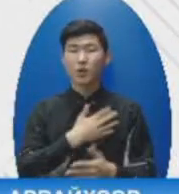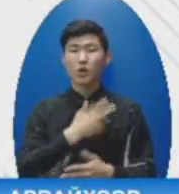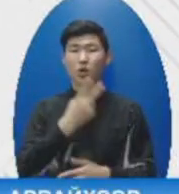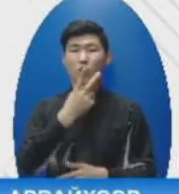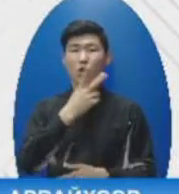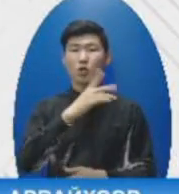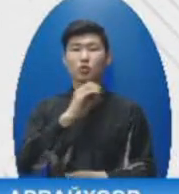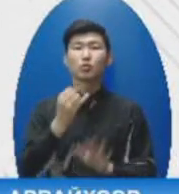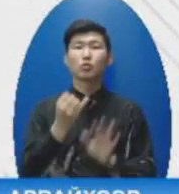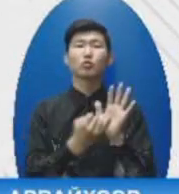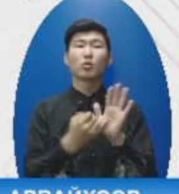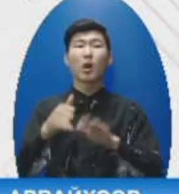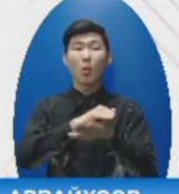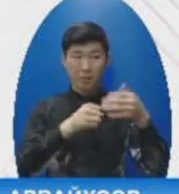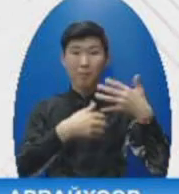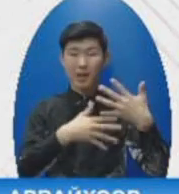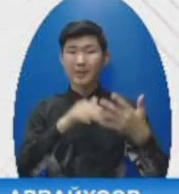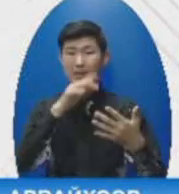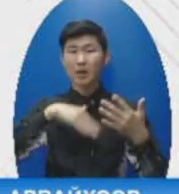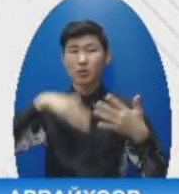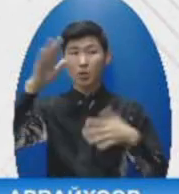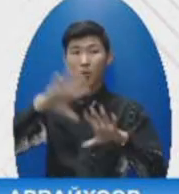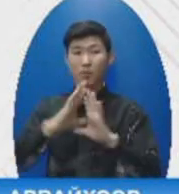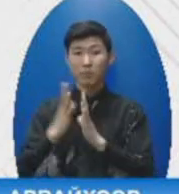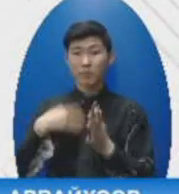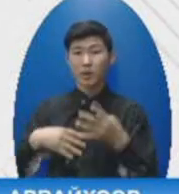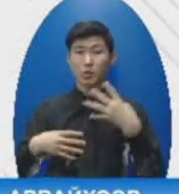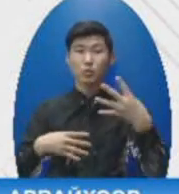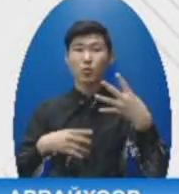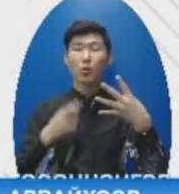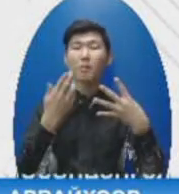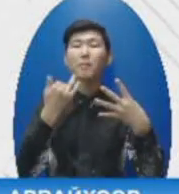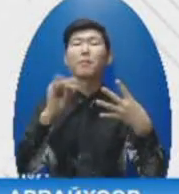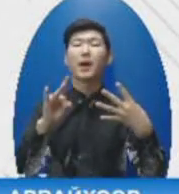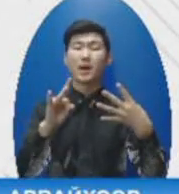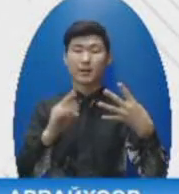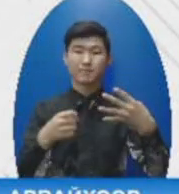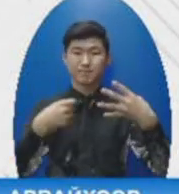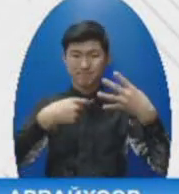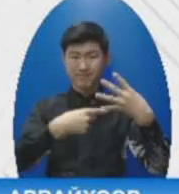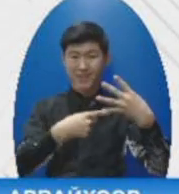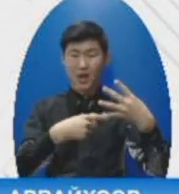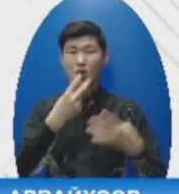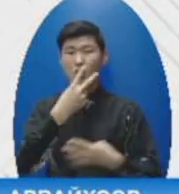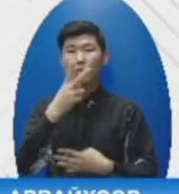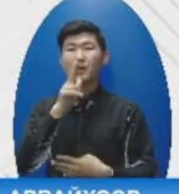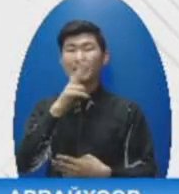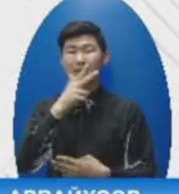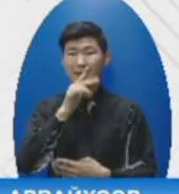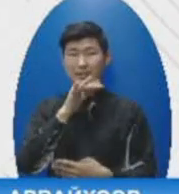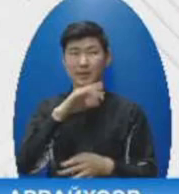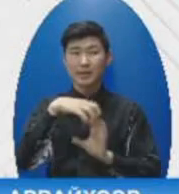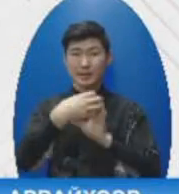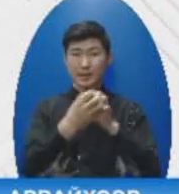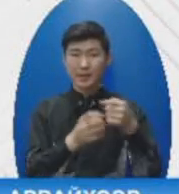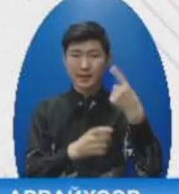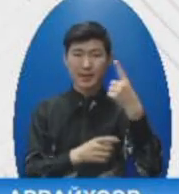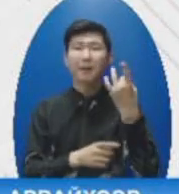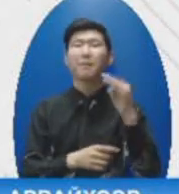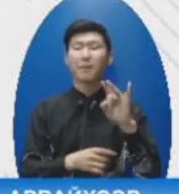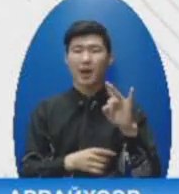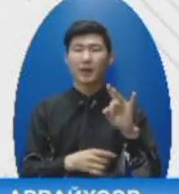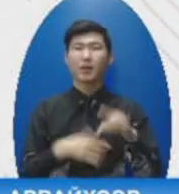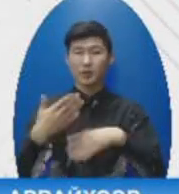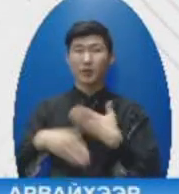улс жагсаж хахад насан туршийн англилд бид нэр 4-р байранд байгаа. 23 насны эрэгтэй англи дээр дэлхийд нэгт байгаа. Та бүгд